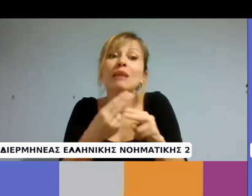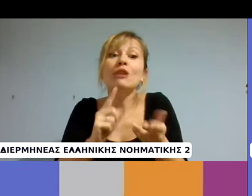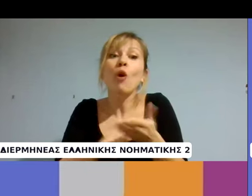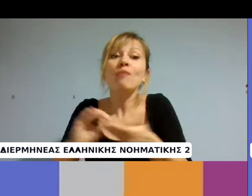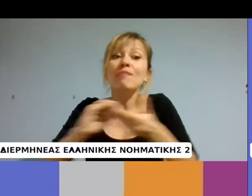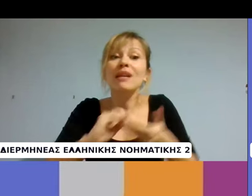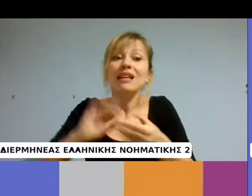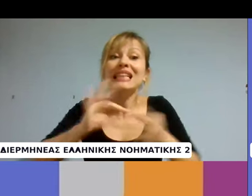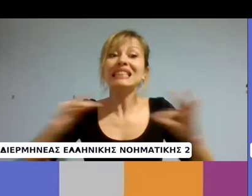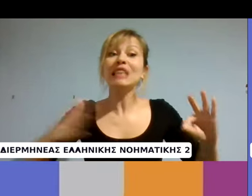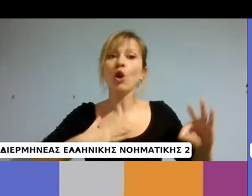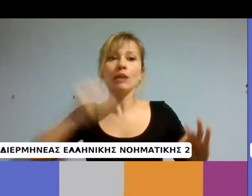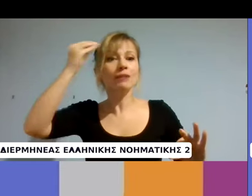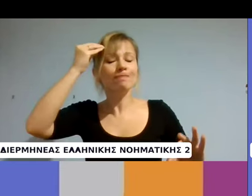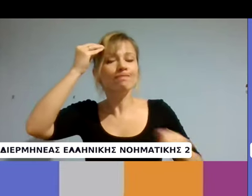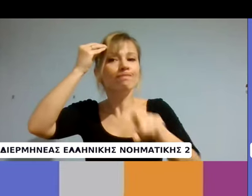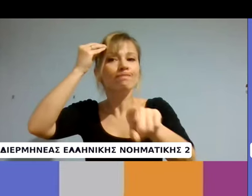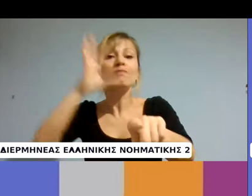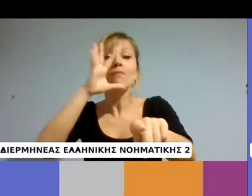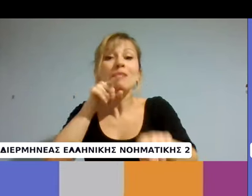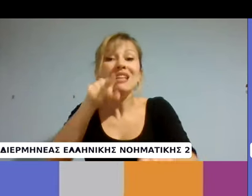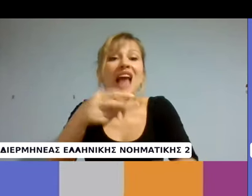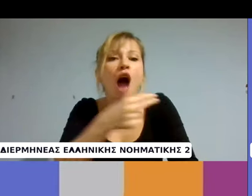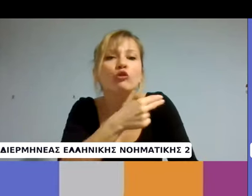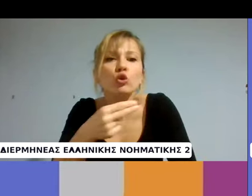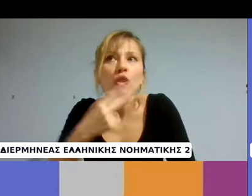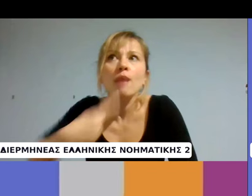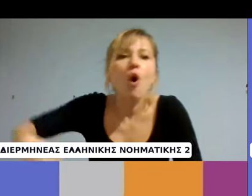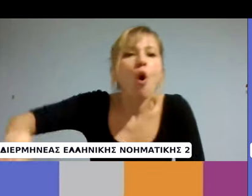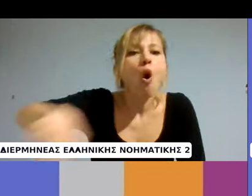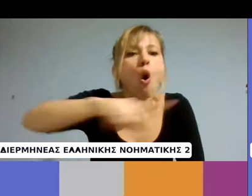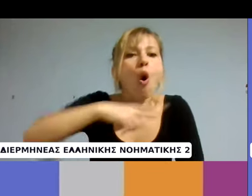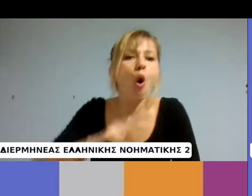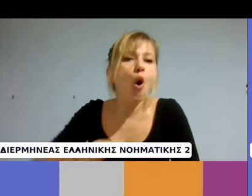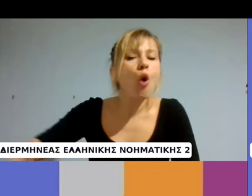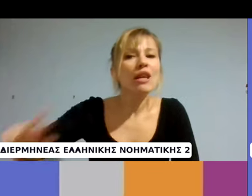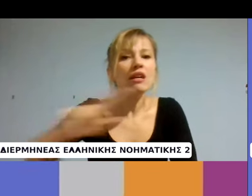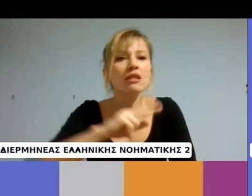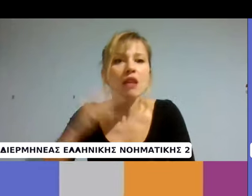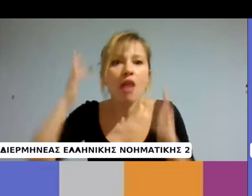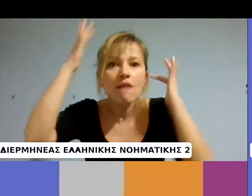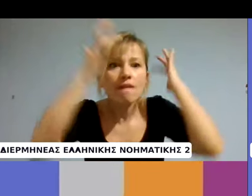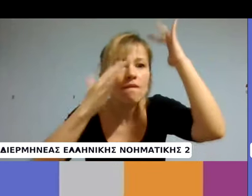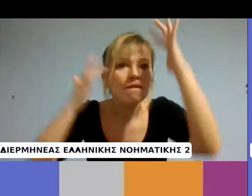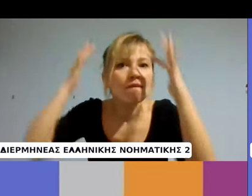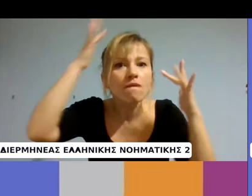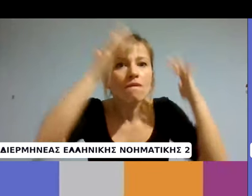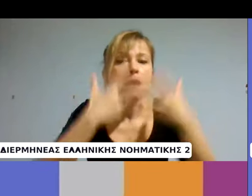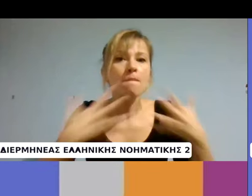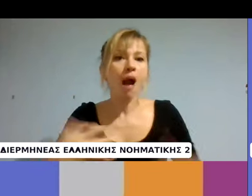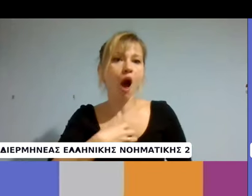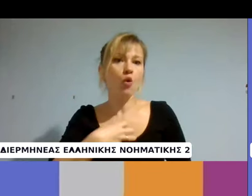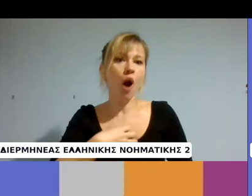δείχνει ξεκάθαρα ότι το θέμα των αμοιβών ενδιαφέρει πάρα πολύ τους και τις